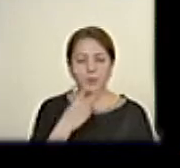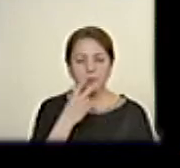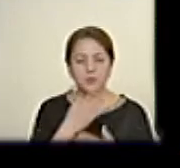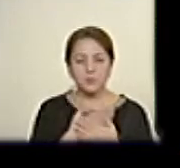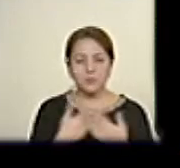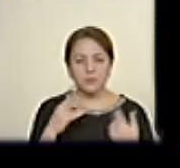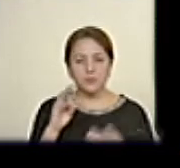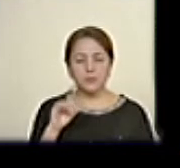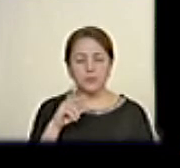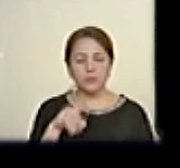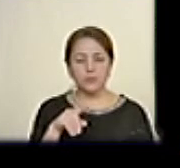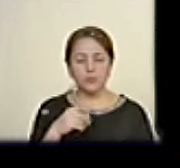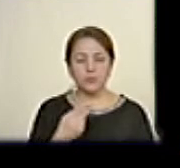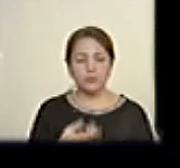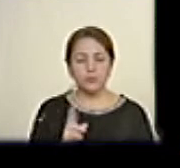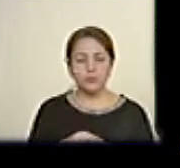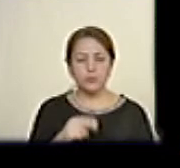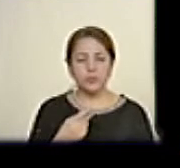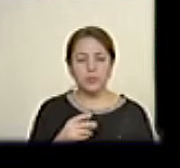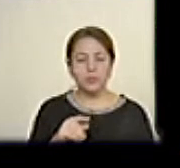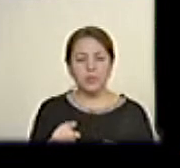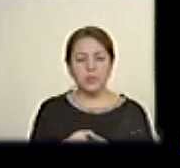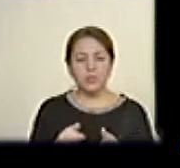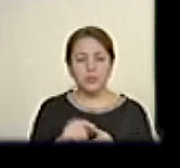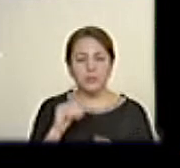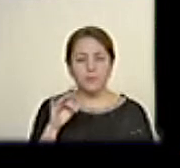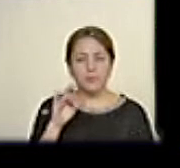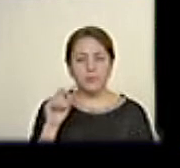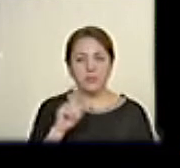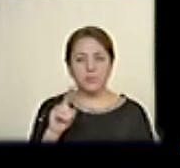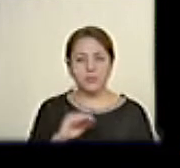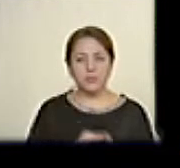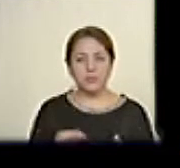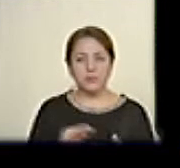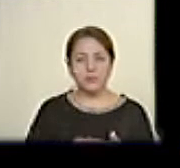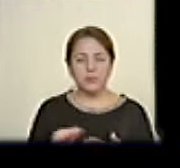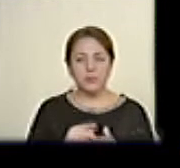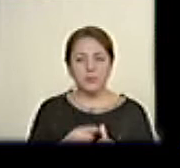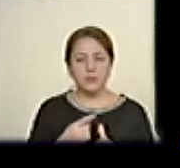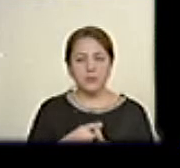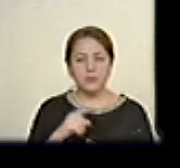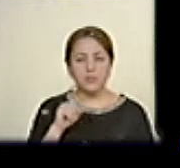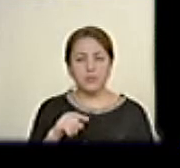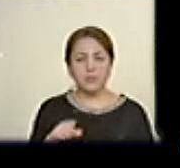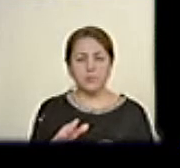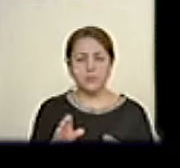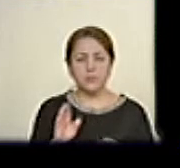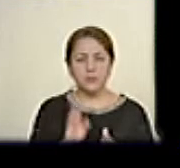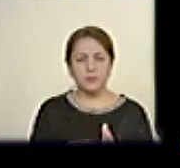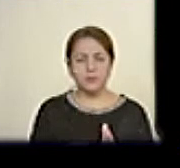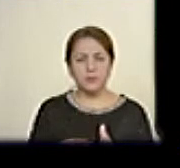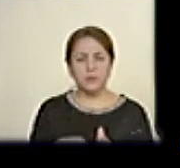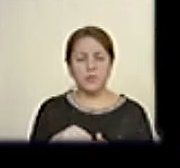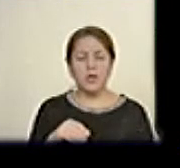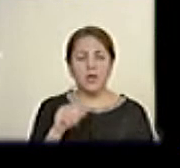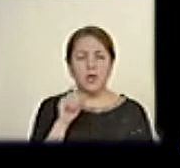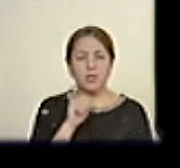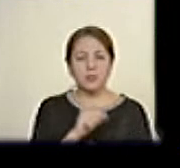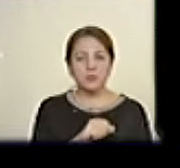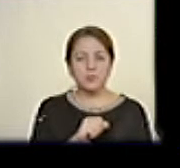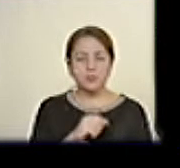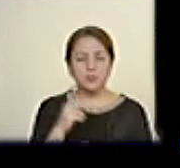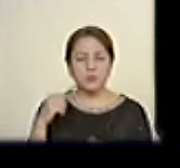Несмотря на то, что эта же фраза вынесена в название, она все равно остается до некоторой степени